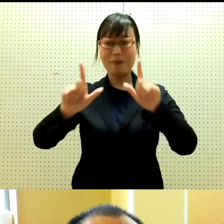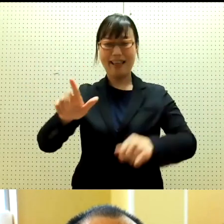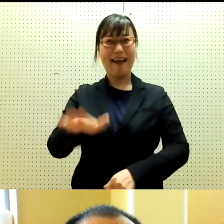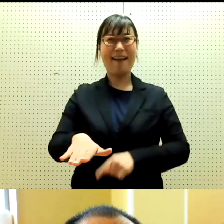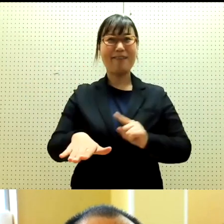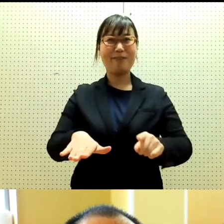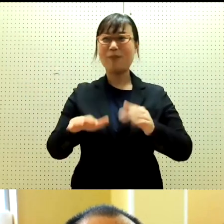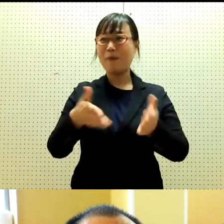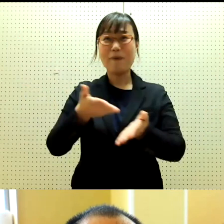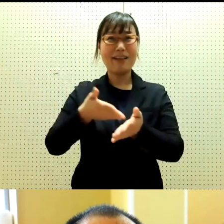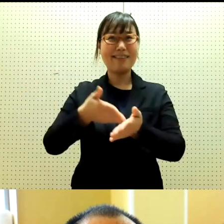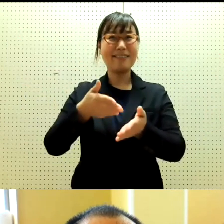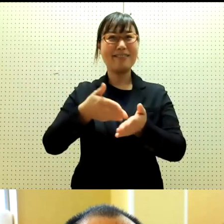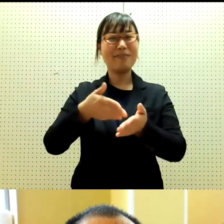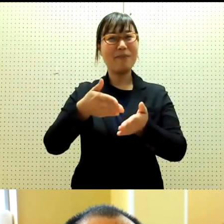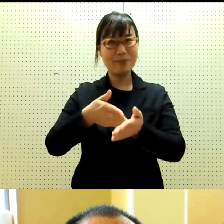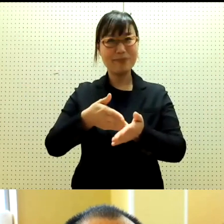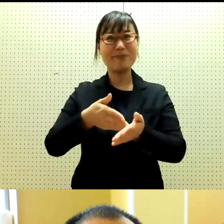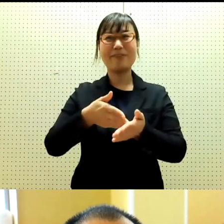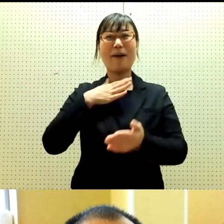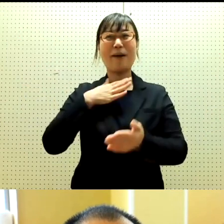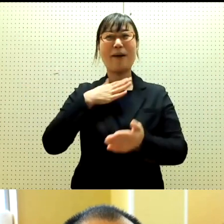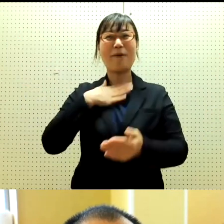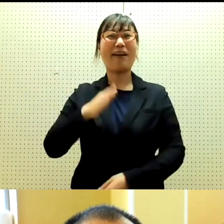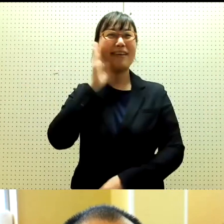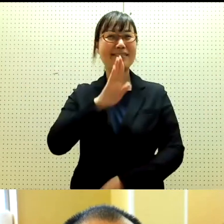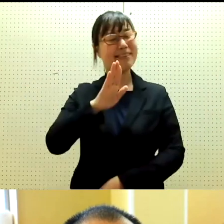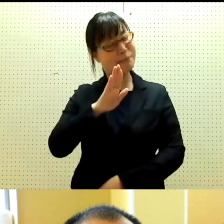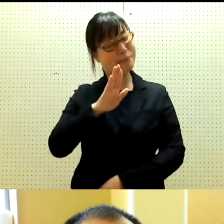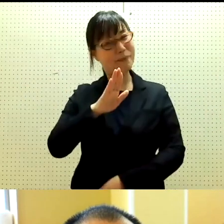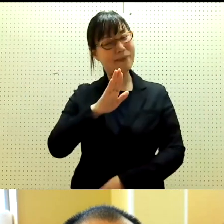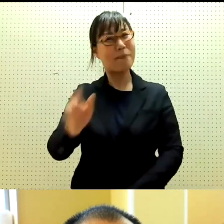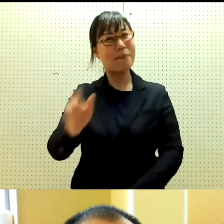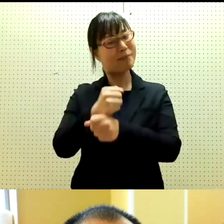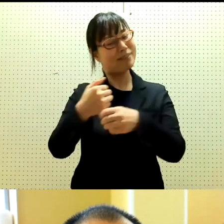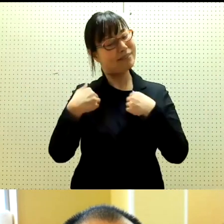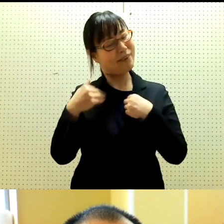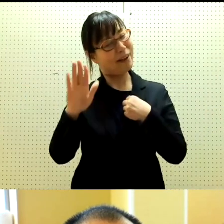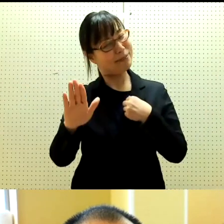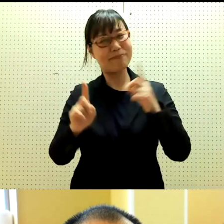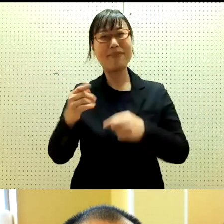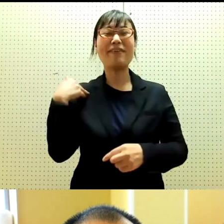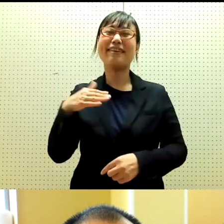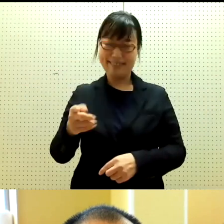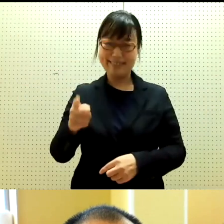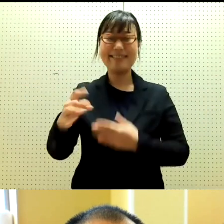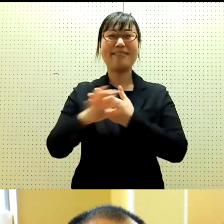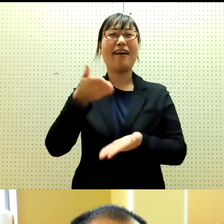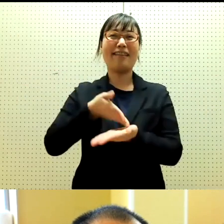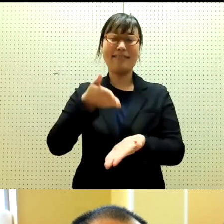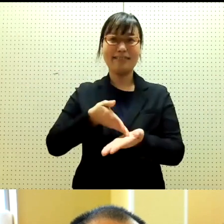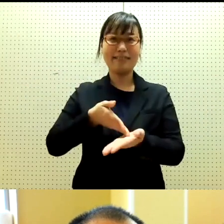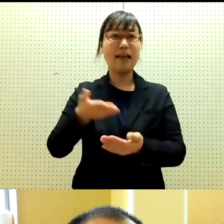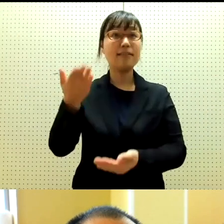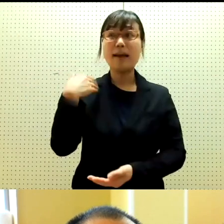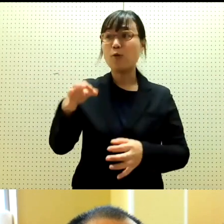までもないかなと思うんですけど、一応お話をしたいと思います。で、最後のね、鈴木先生がおっしゃったところで、